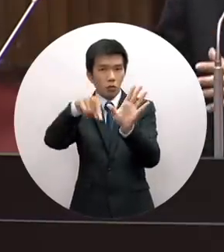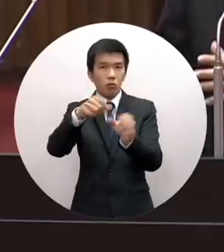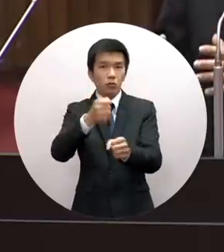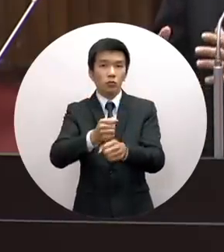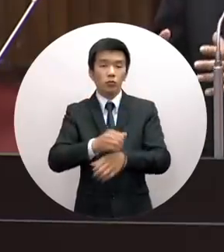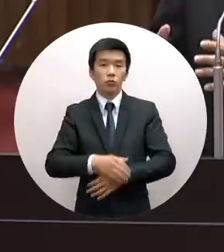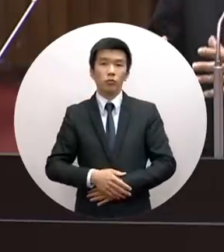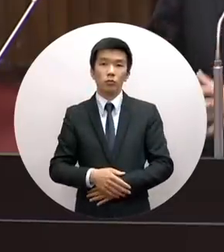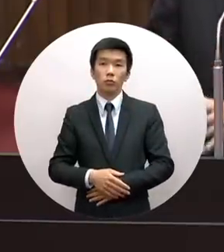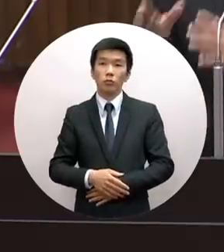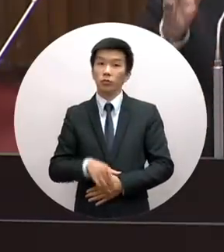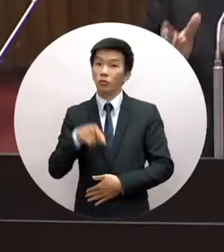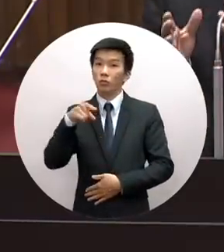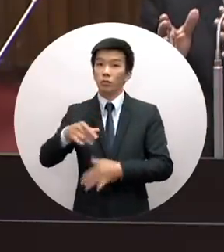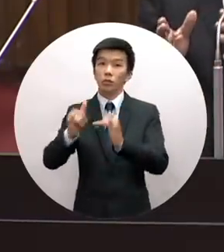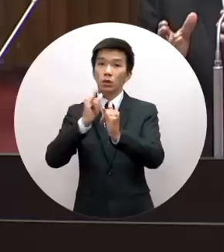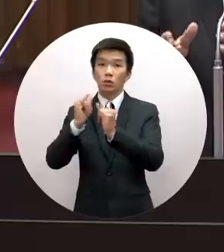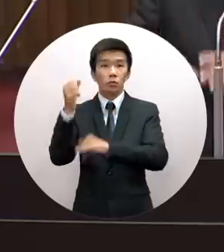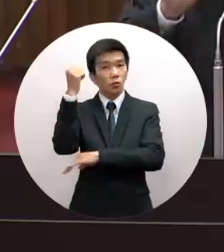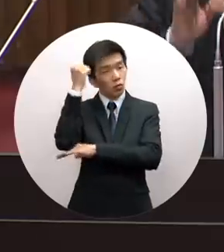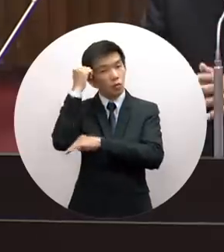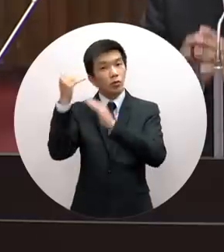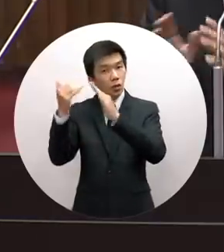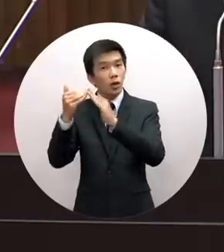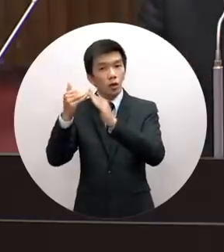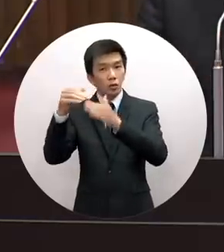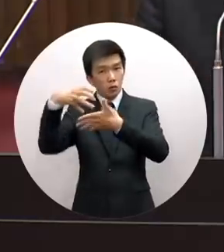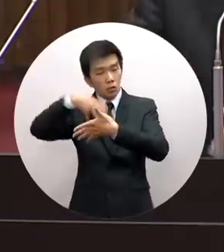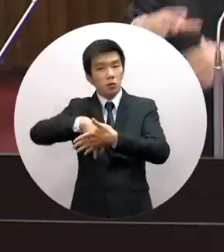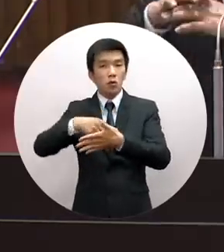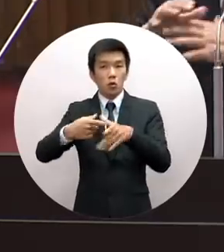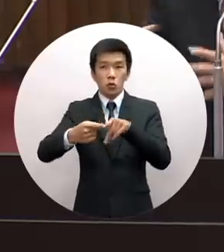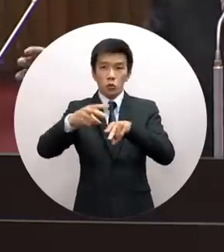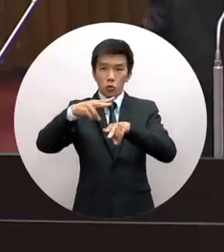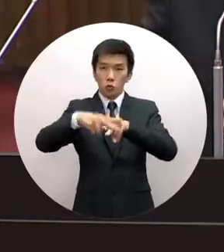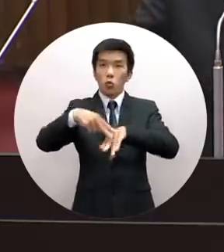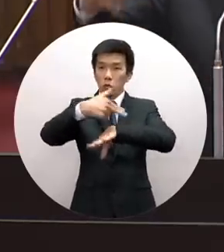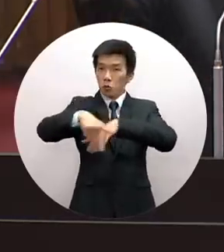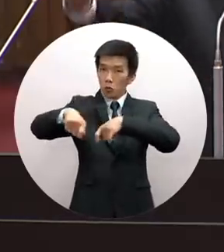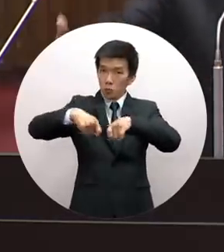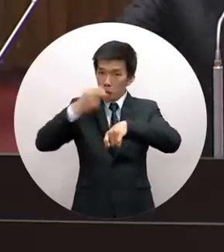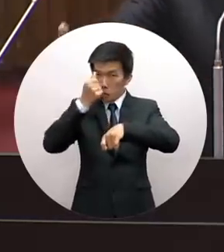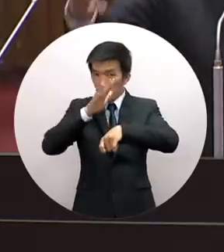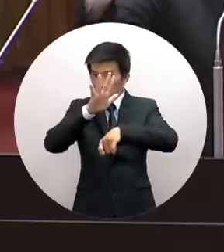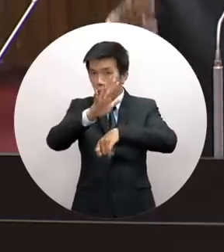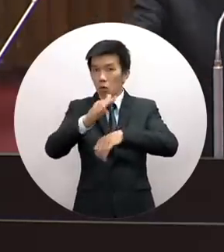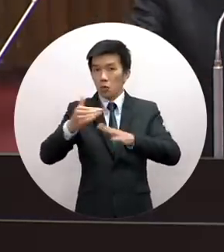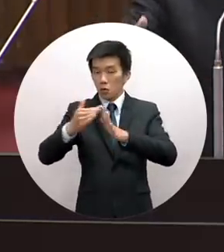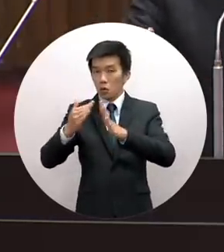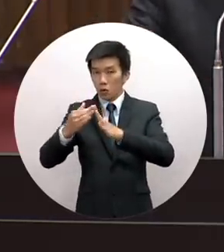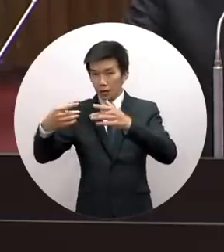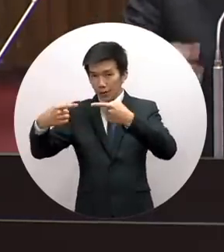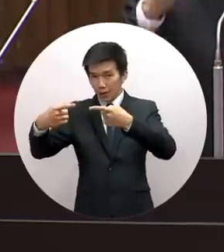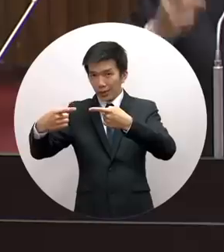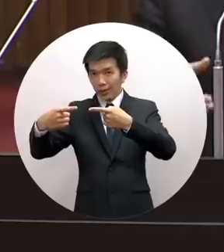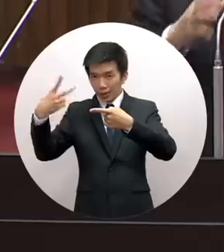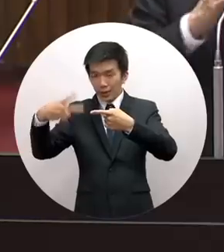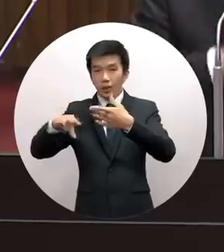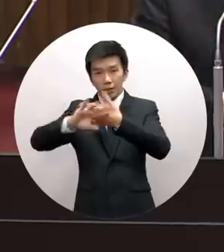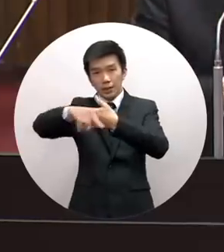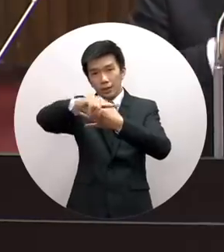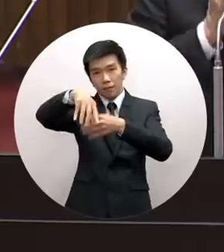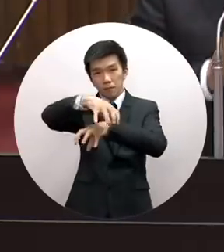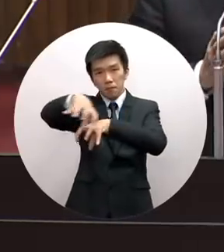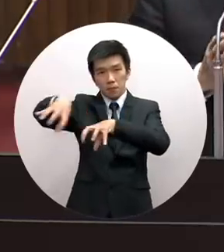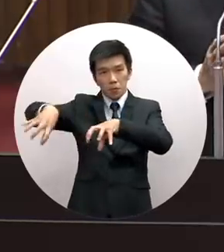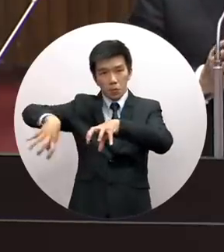他推出来的社会住宅的公共设施特别的规划，一楼及相关的他都